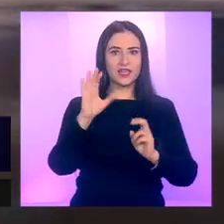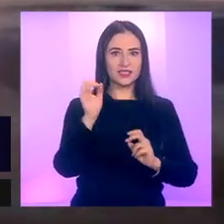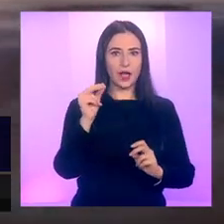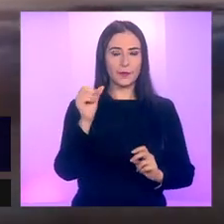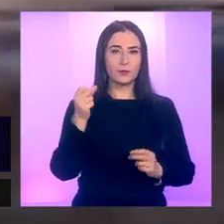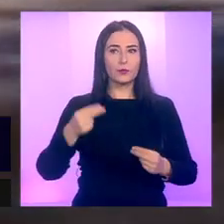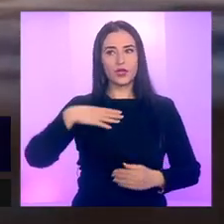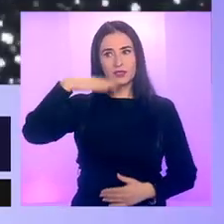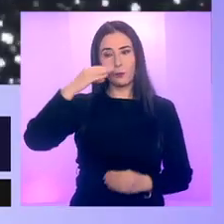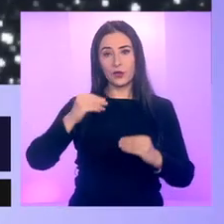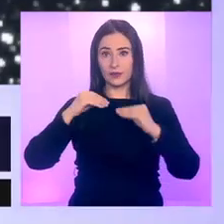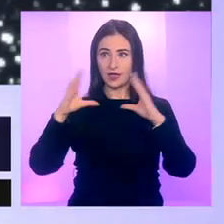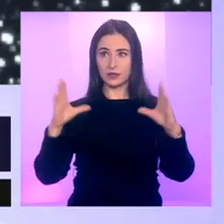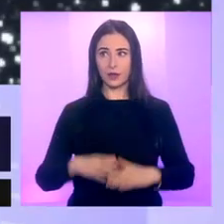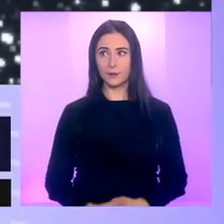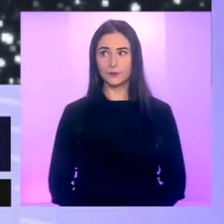noi. Bună dimineața!